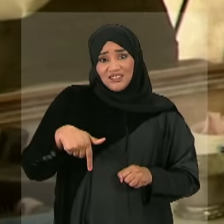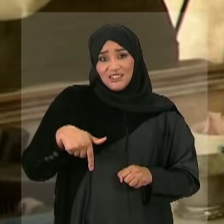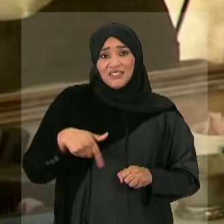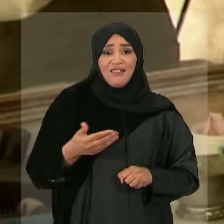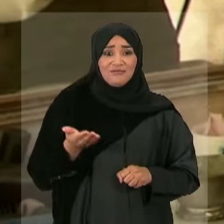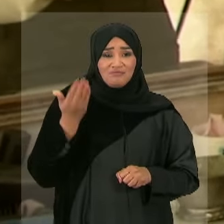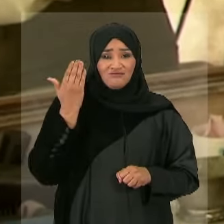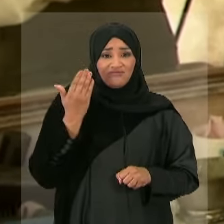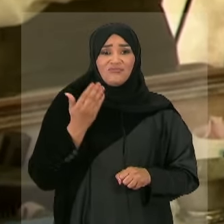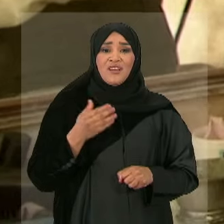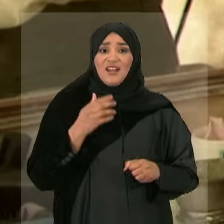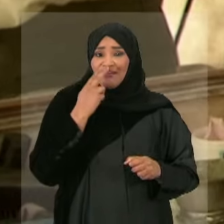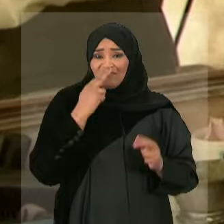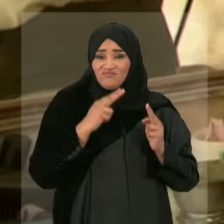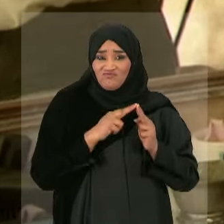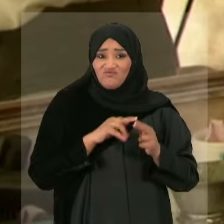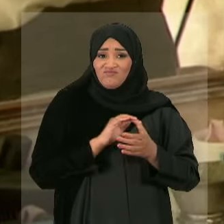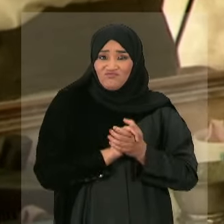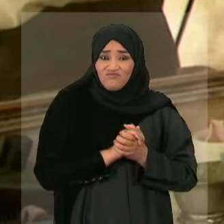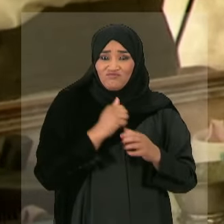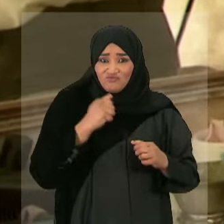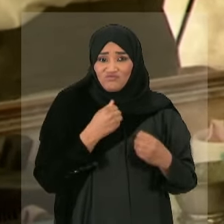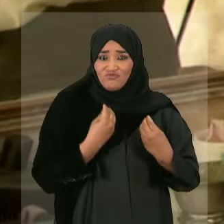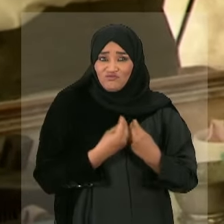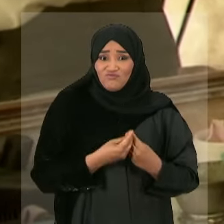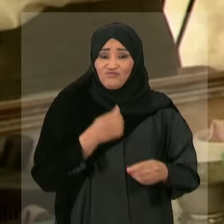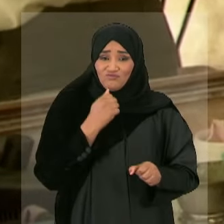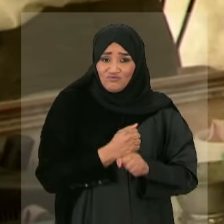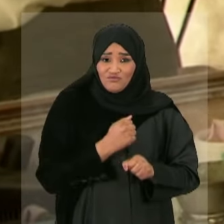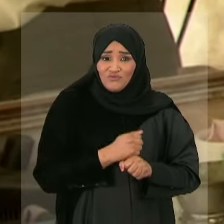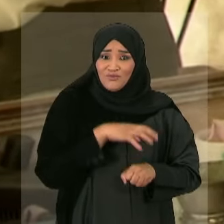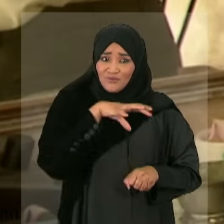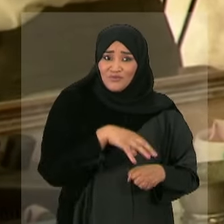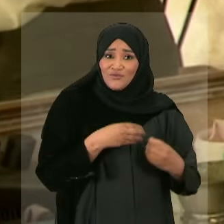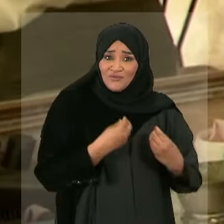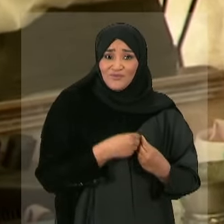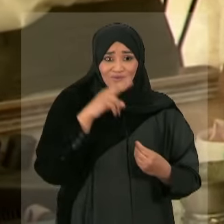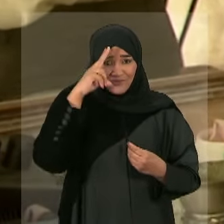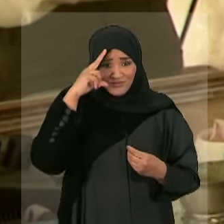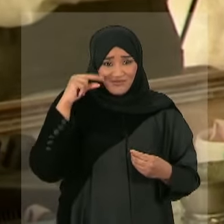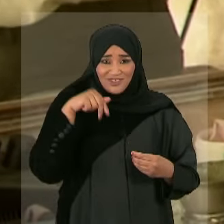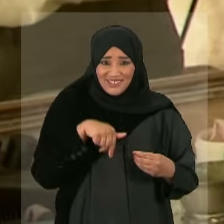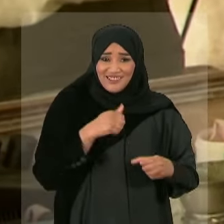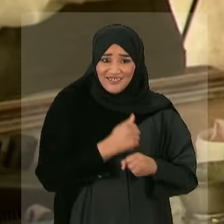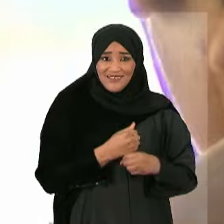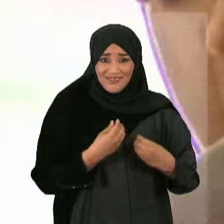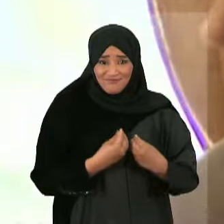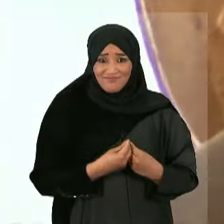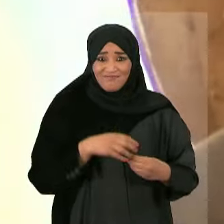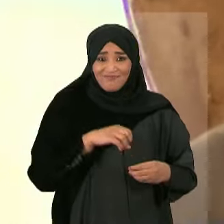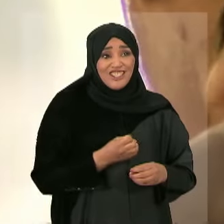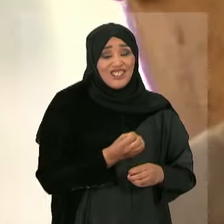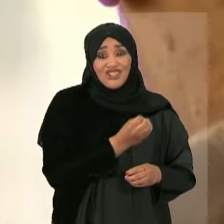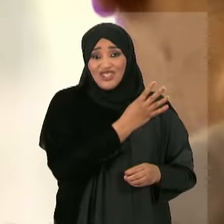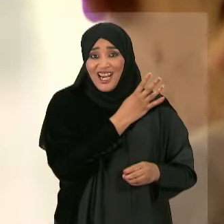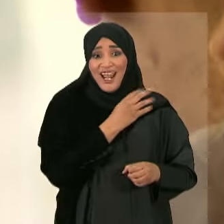دبوس. إيه. تعرفوه؟ حق صالح. حق صالح. مكان ساكن هذا. ساكن هون بحارة الروح. دار شكحب. والدار بتجنن. دار شكحب هاي.